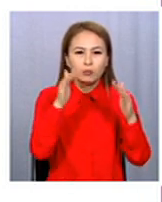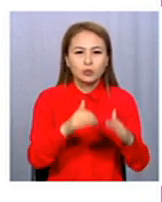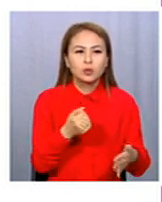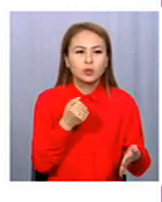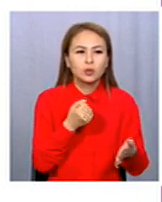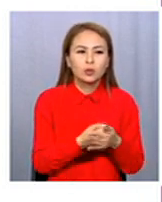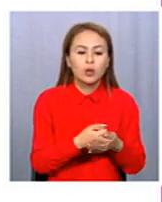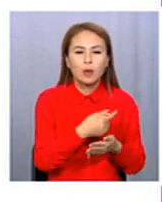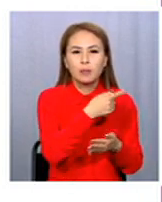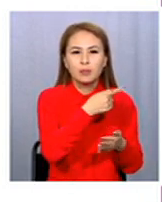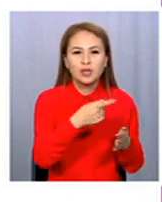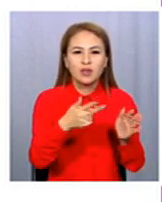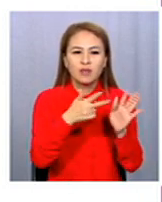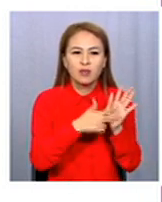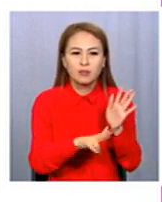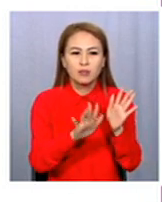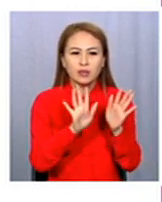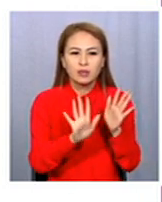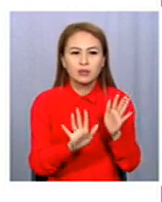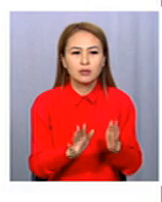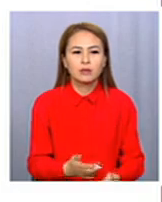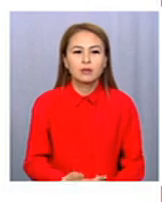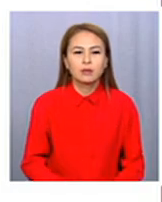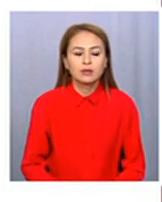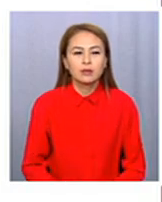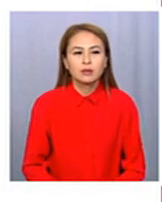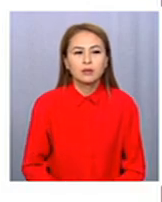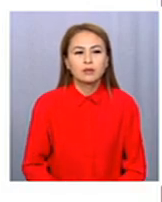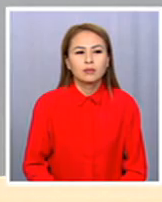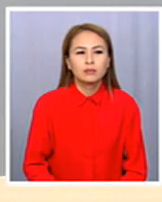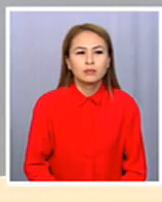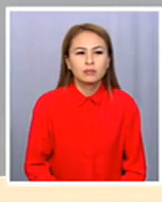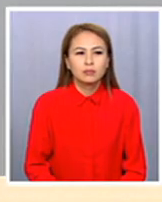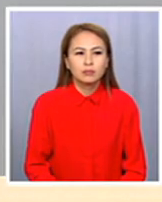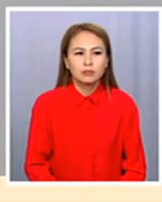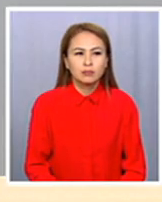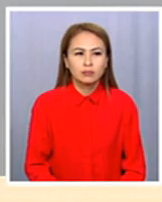минус 85 градусов по шкале Цельсия.